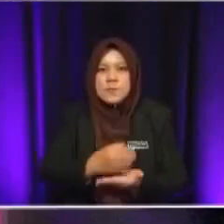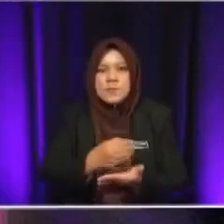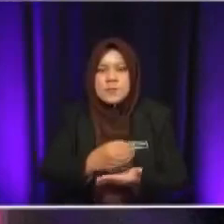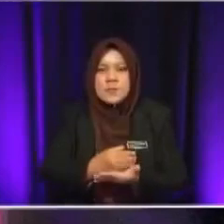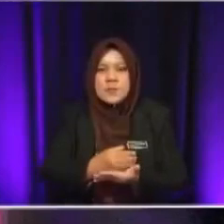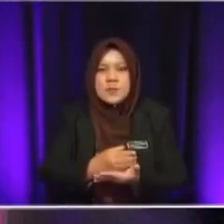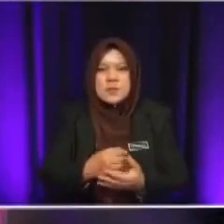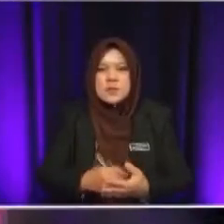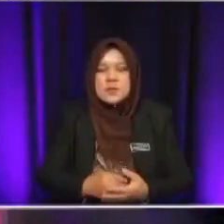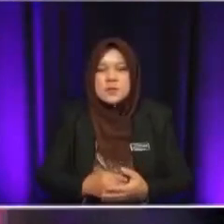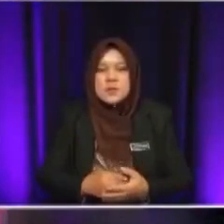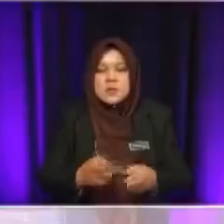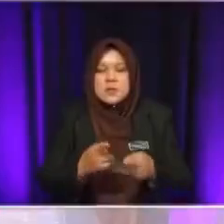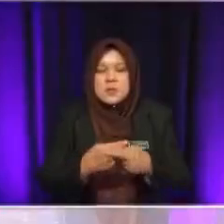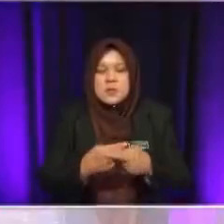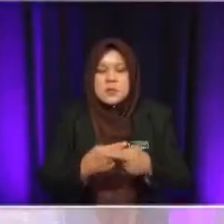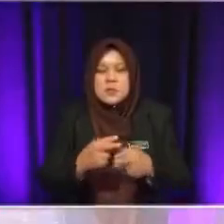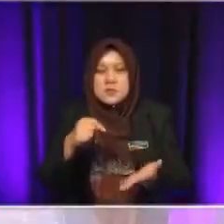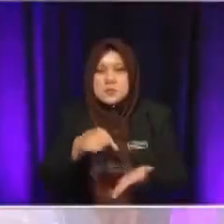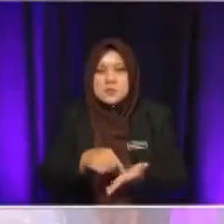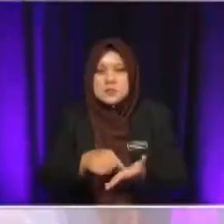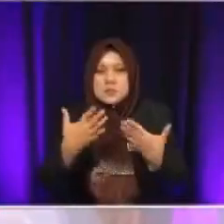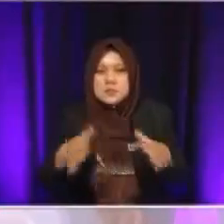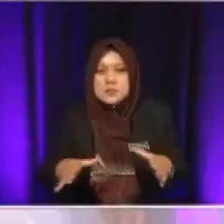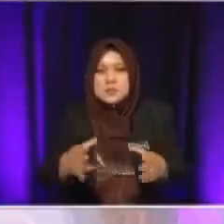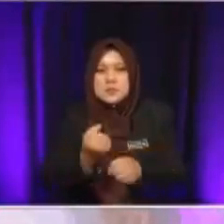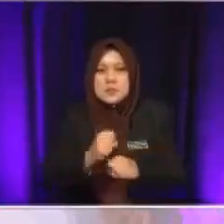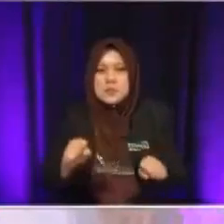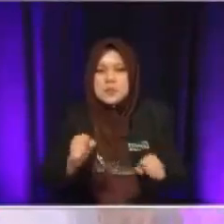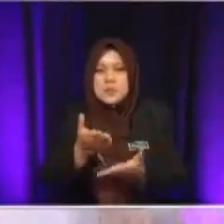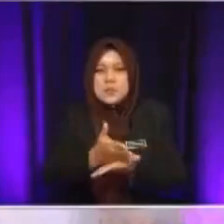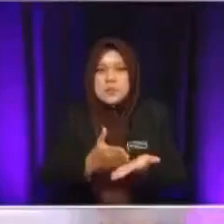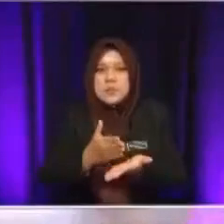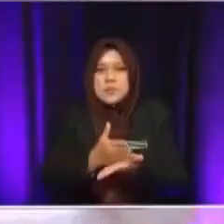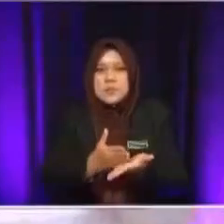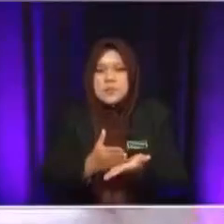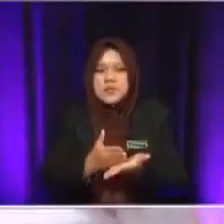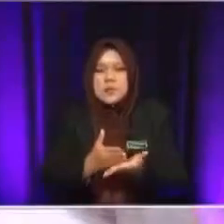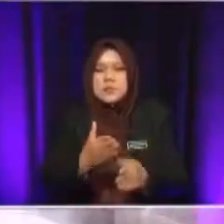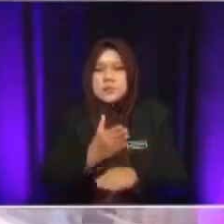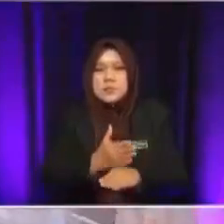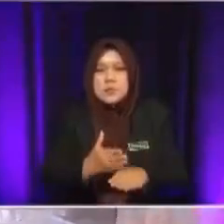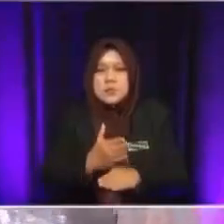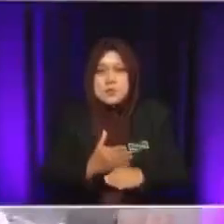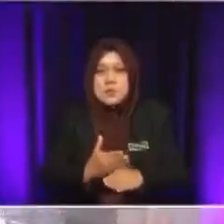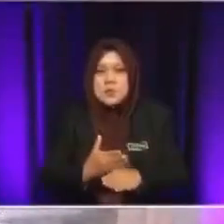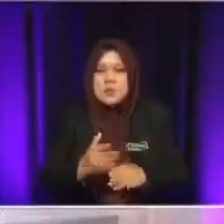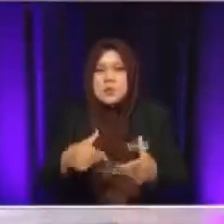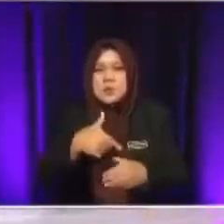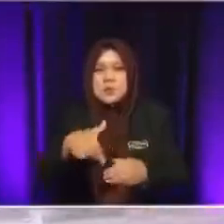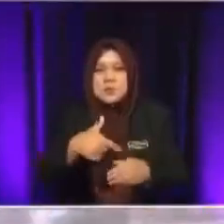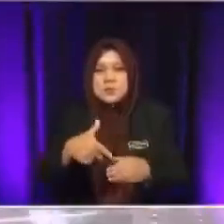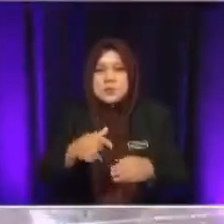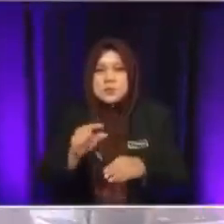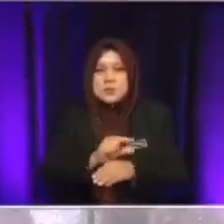kalau sebab kita ringkaskan, okey, ini dah siap potong ikut pada bekas kita. So bekas ni dah siap lubangkan. Okey, kita lubangkan, kita